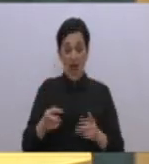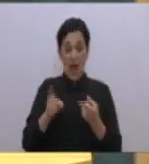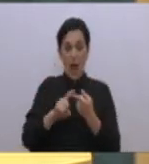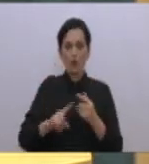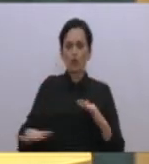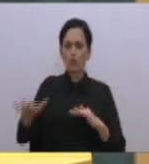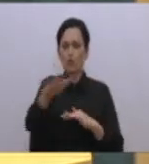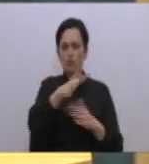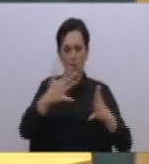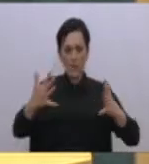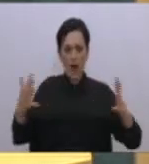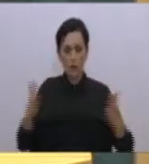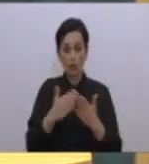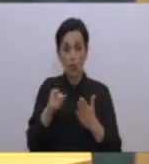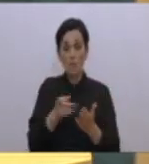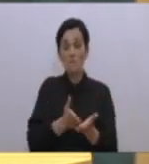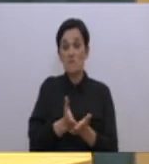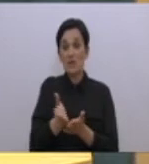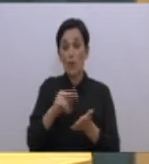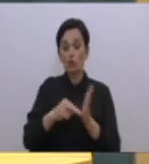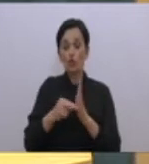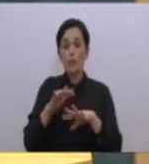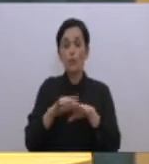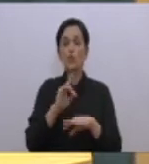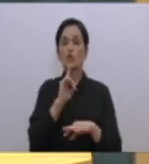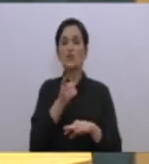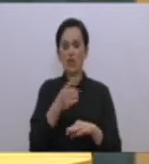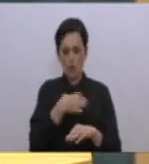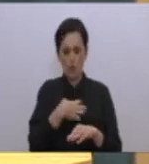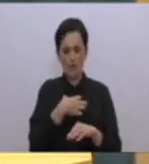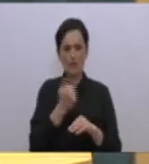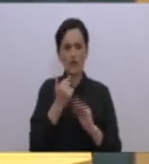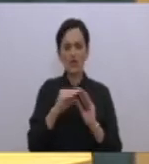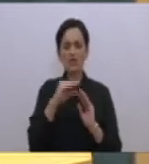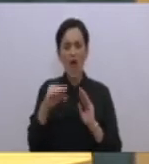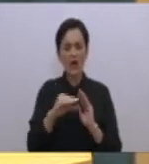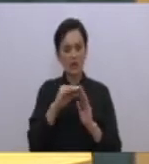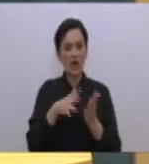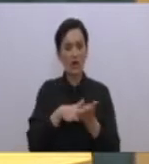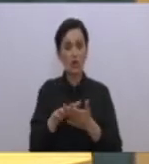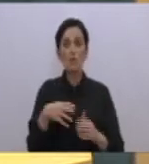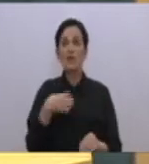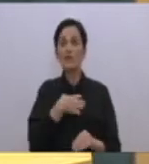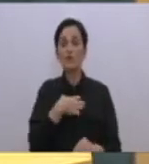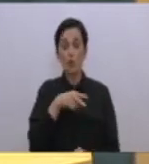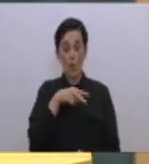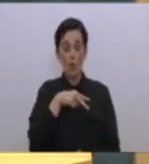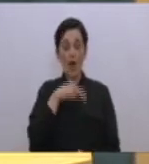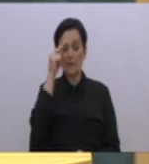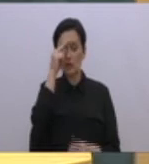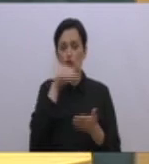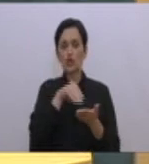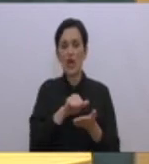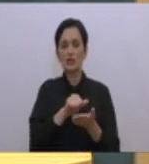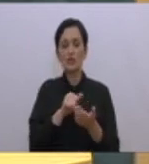საკმაოდ ფართოა, ხოლო ამ მიმართულებით ბიუჯეტიდან ყოველ წელს იხარჯება მნიშვნელოვანი რაოდენობის თანხა, მნიშვნელოვანია პარლამენტმა შეისწავლოს,